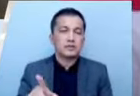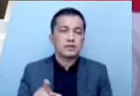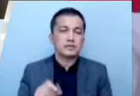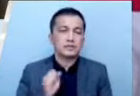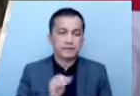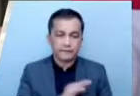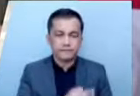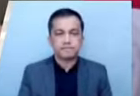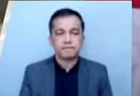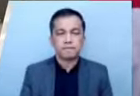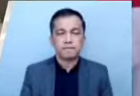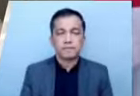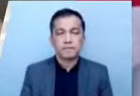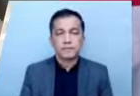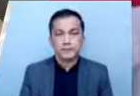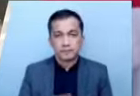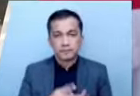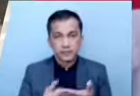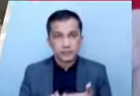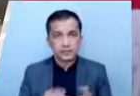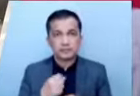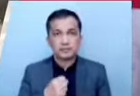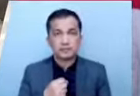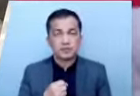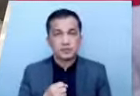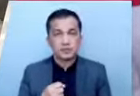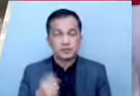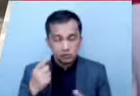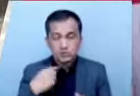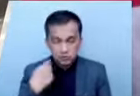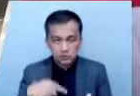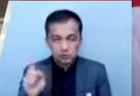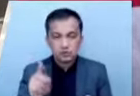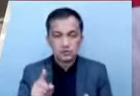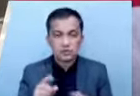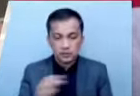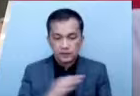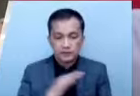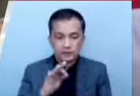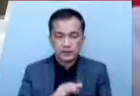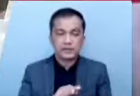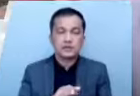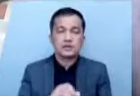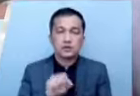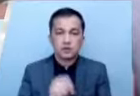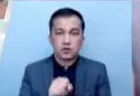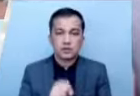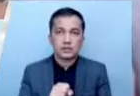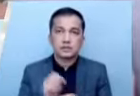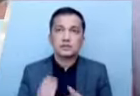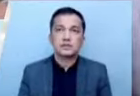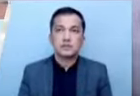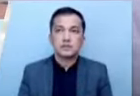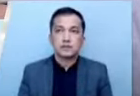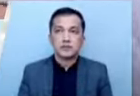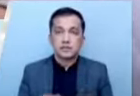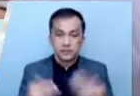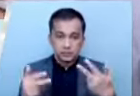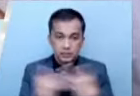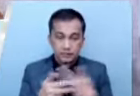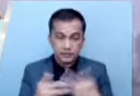is to make sure na yung mga field personnel namin, yung mga traffic enforcers